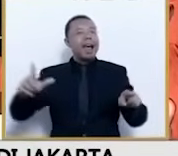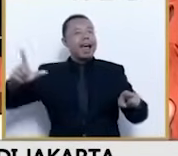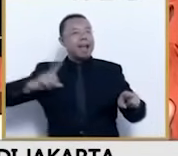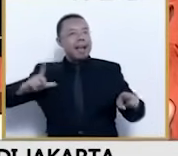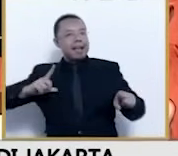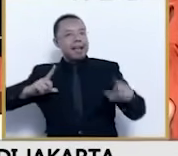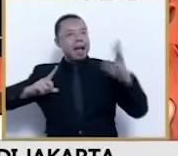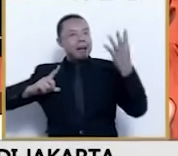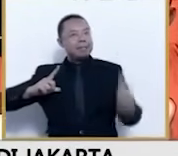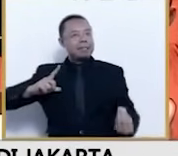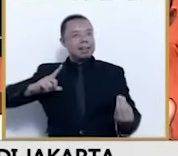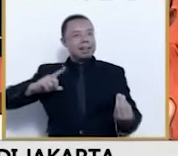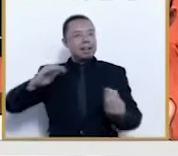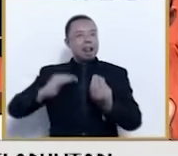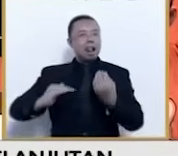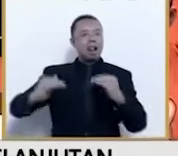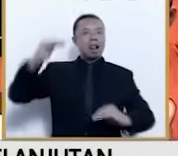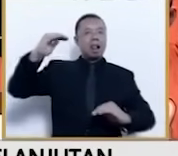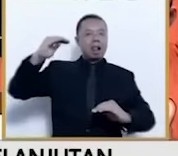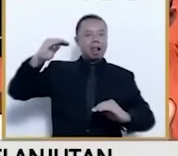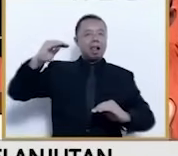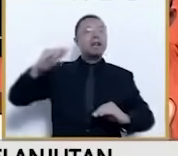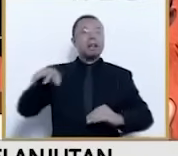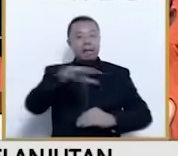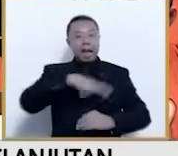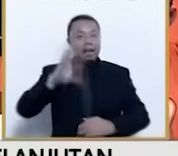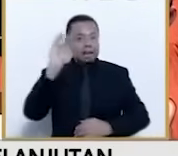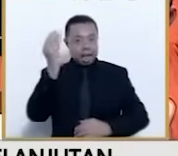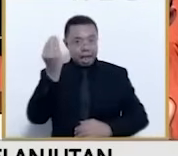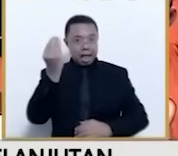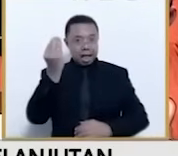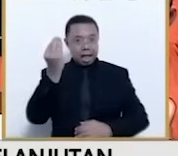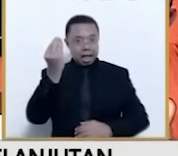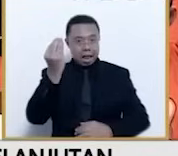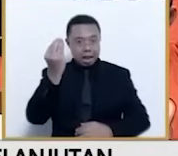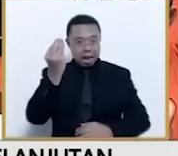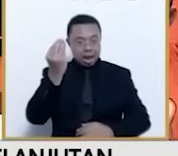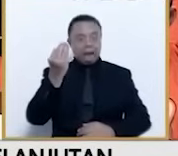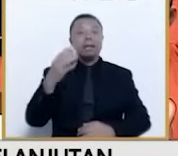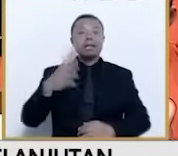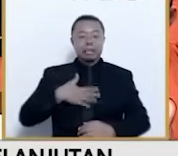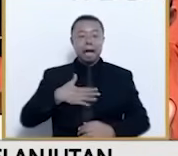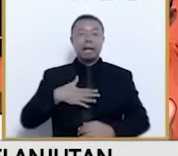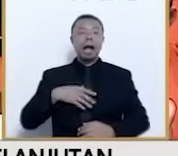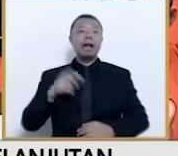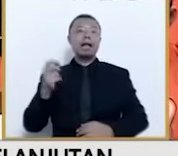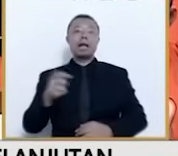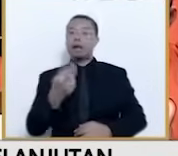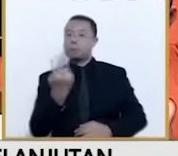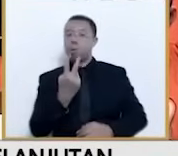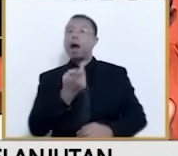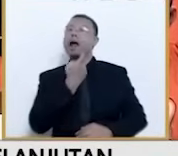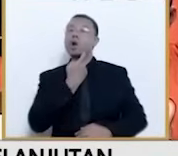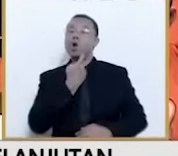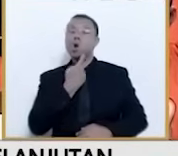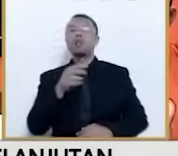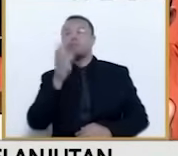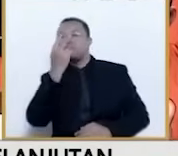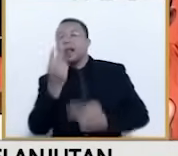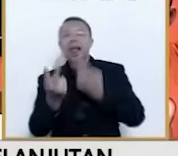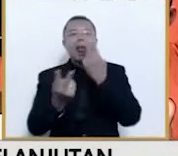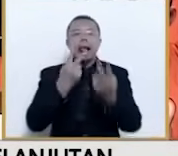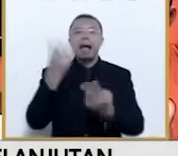dan miskin yang begitu mencolok di Jakarta. Saya dan Bang Dul berkeliling ke